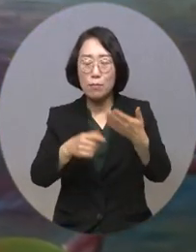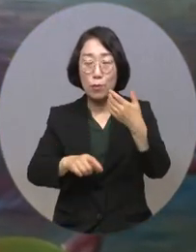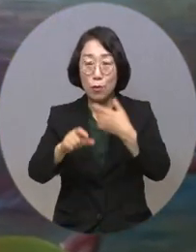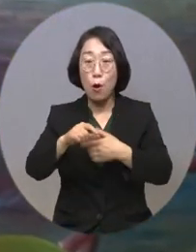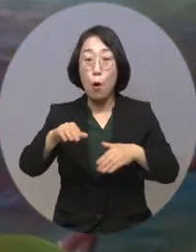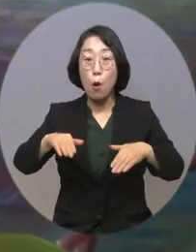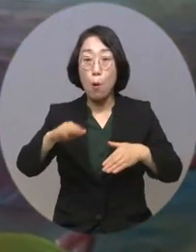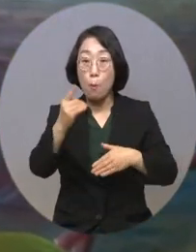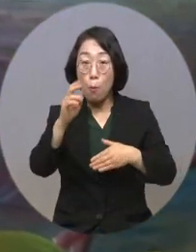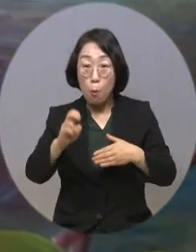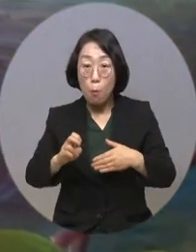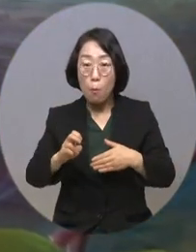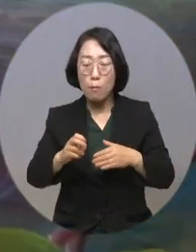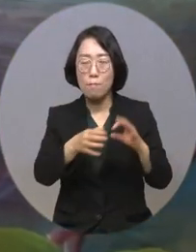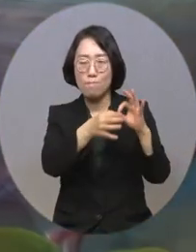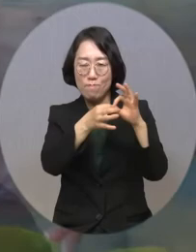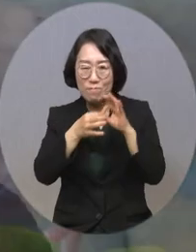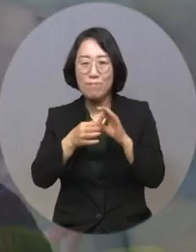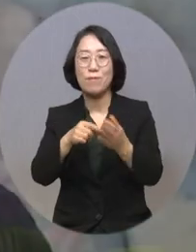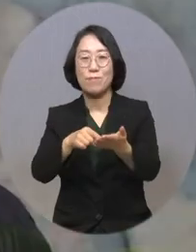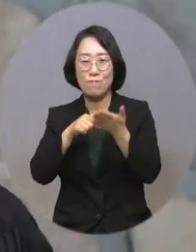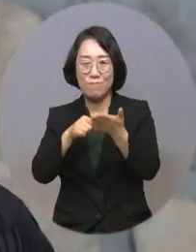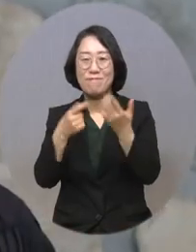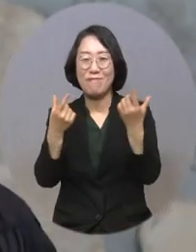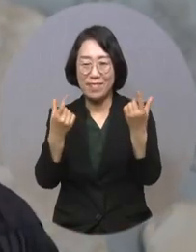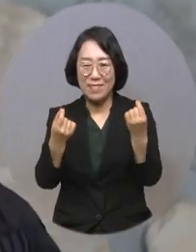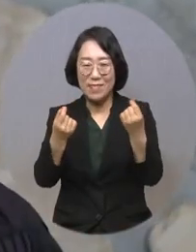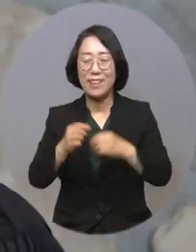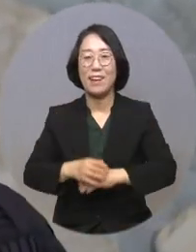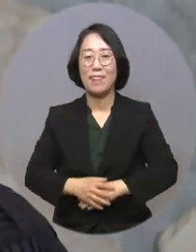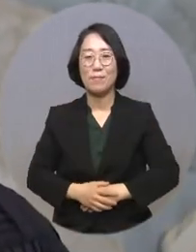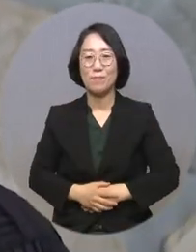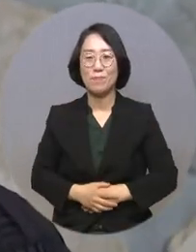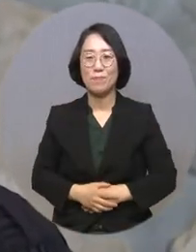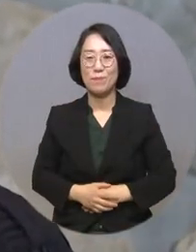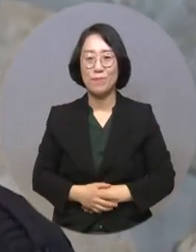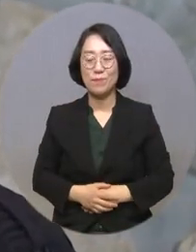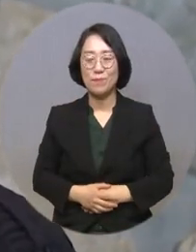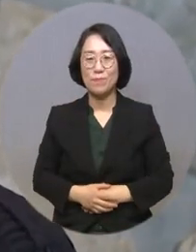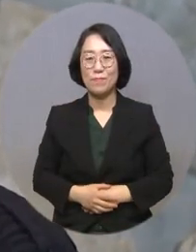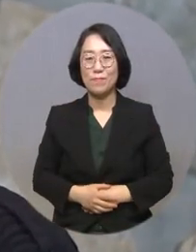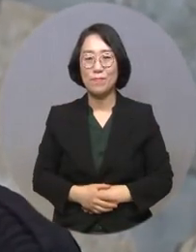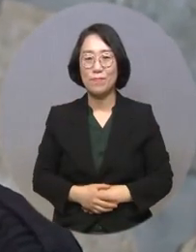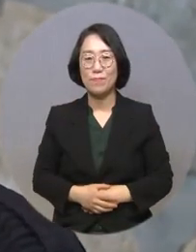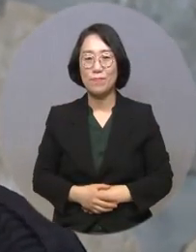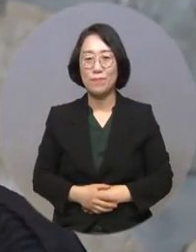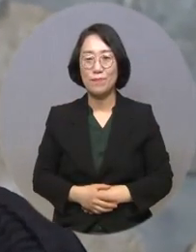행복을 전해주고 있습니다. 복지TV 뉴스 이소연입니다.